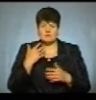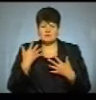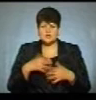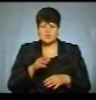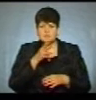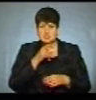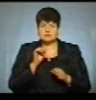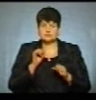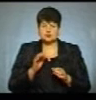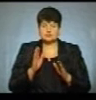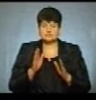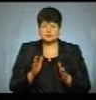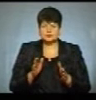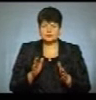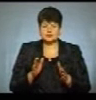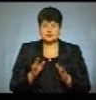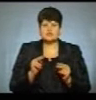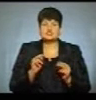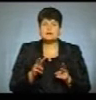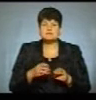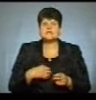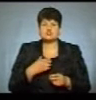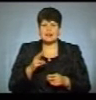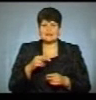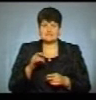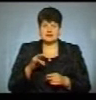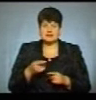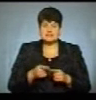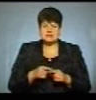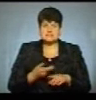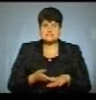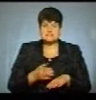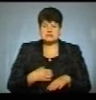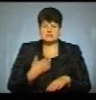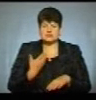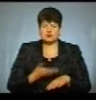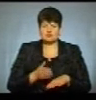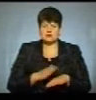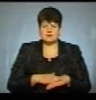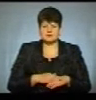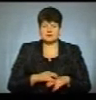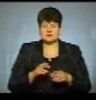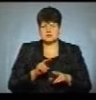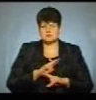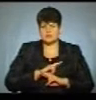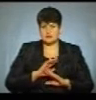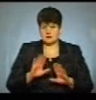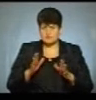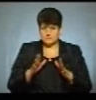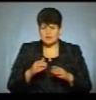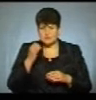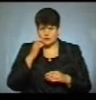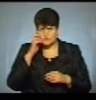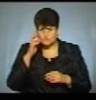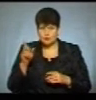час, можуть привести до чим страшна дифтерія? Це страшними ускладненнями і, звичайно, летальними випадками. Дякувати Богу, що